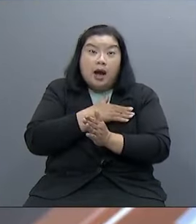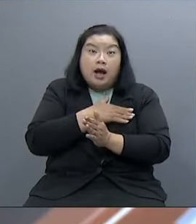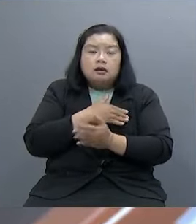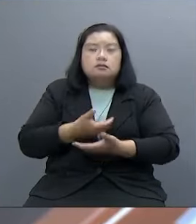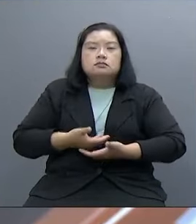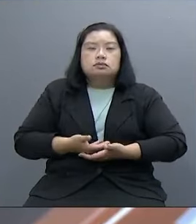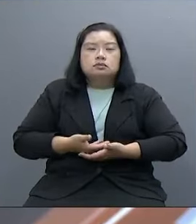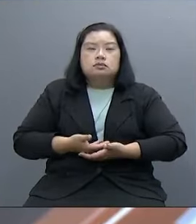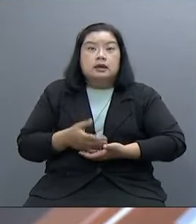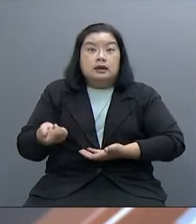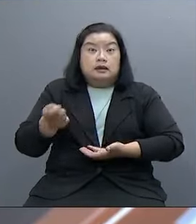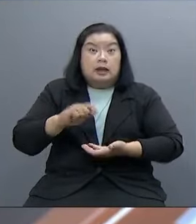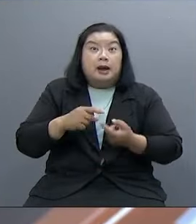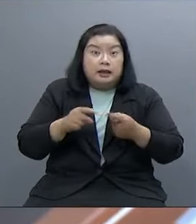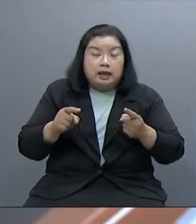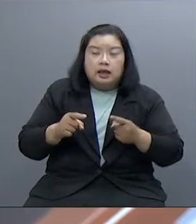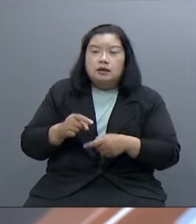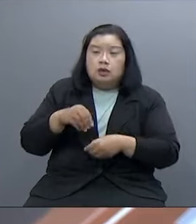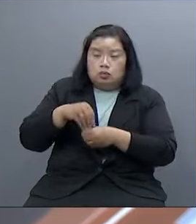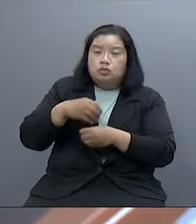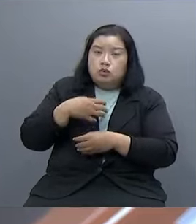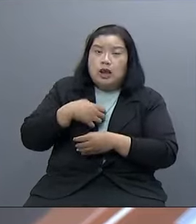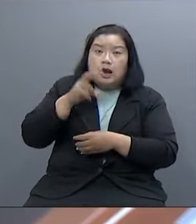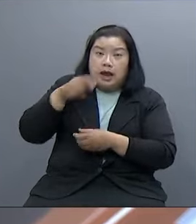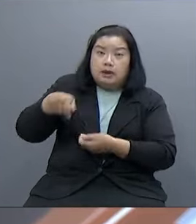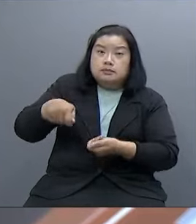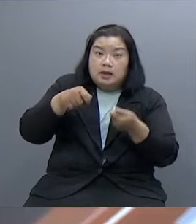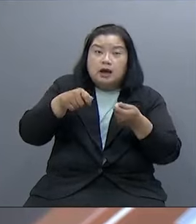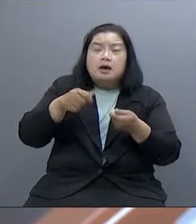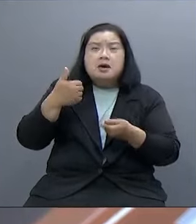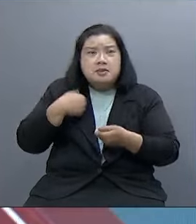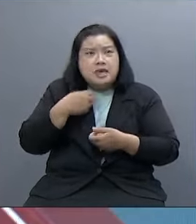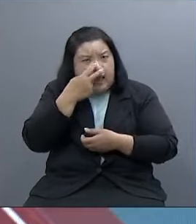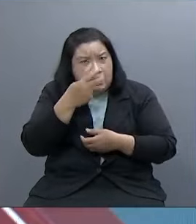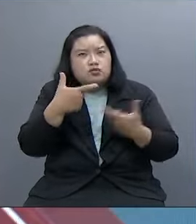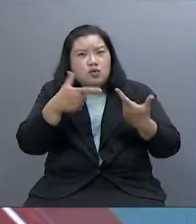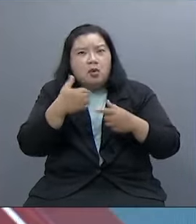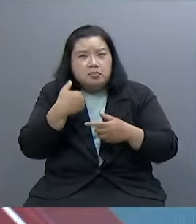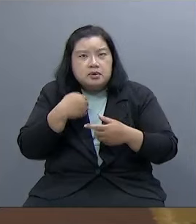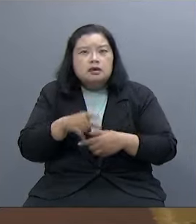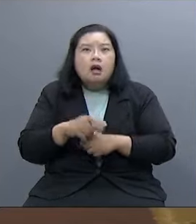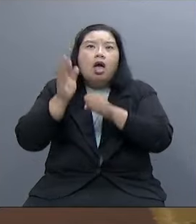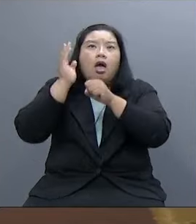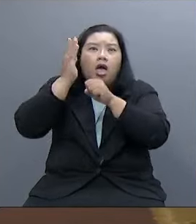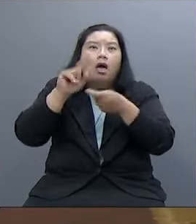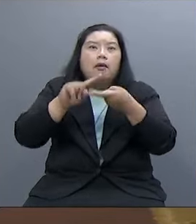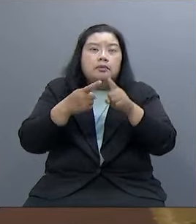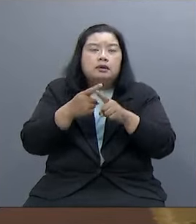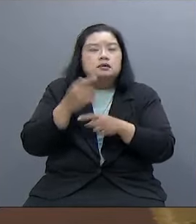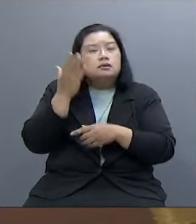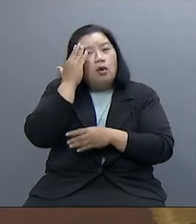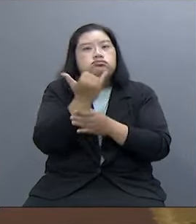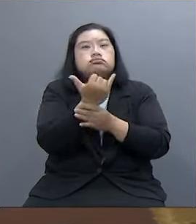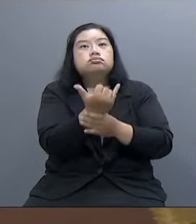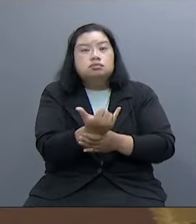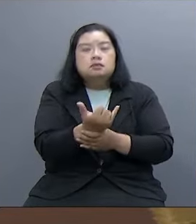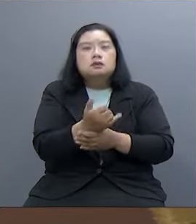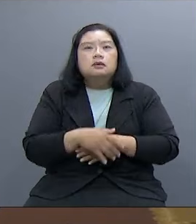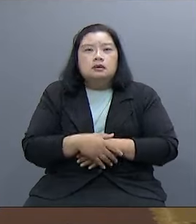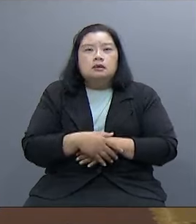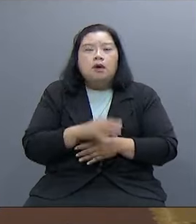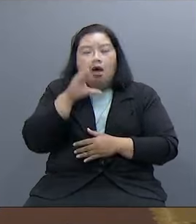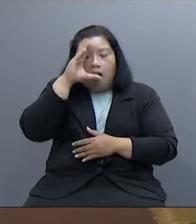ต่ยังลืมเพื่อนไว้บนเวที มีถ้าเกิดน้องพรีนเราลืมเพื่อนไว้บนเวทีเพื่อนกลับไม่ไหวน้องพรีนจะปล่อย